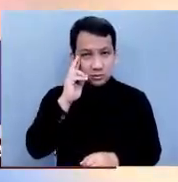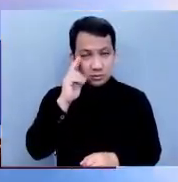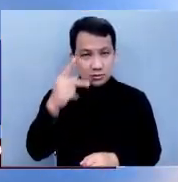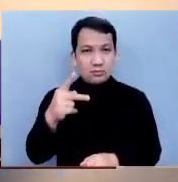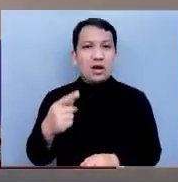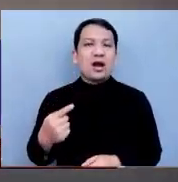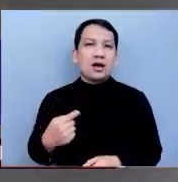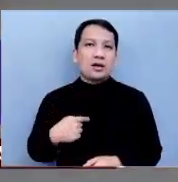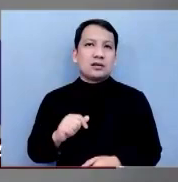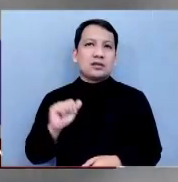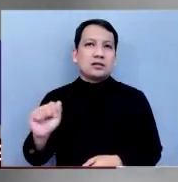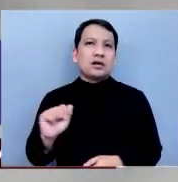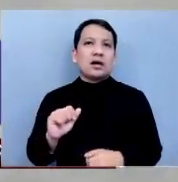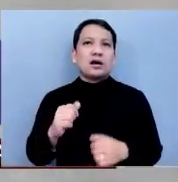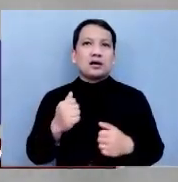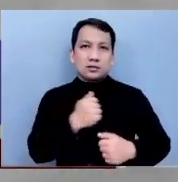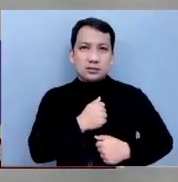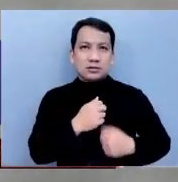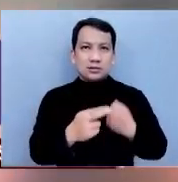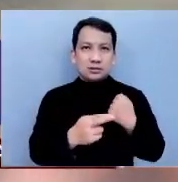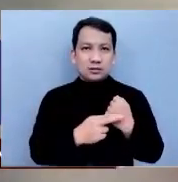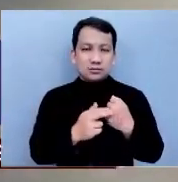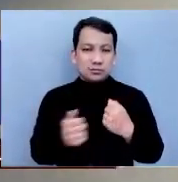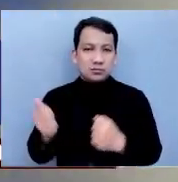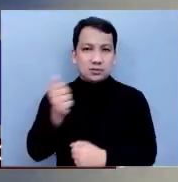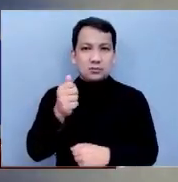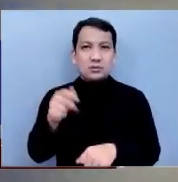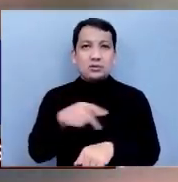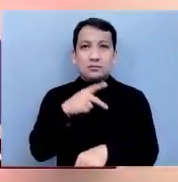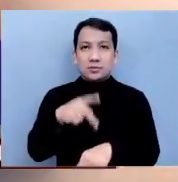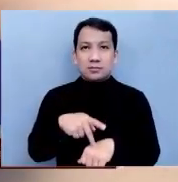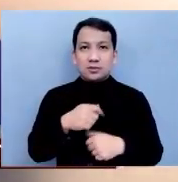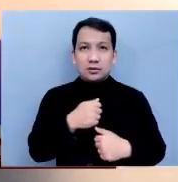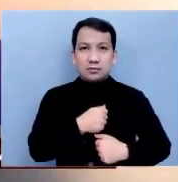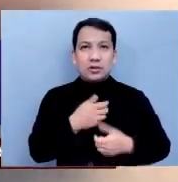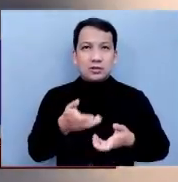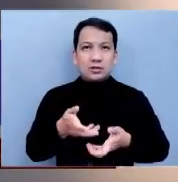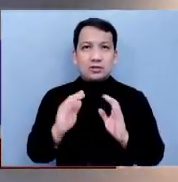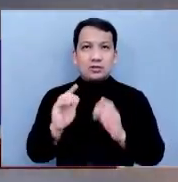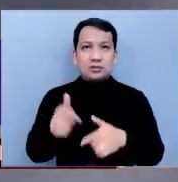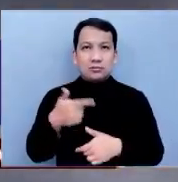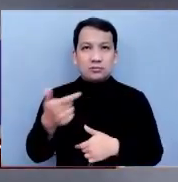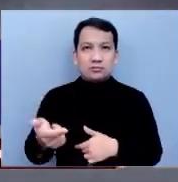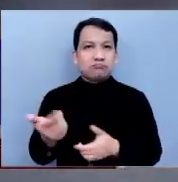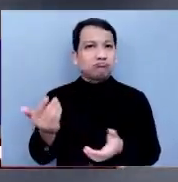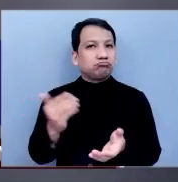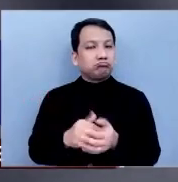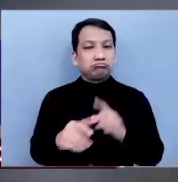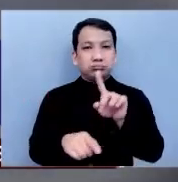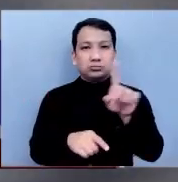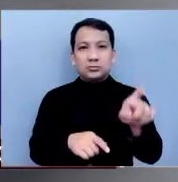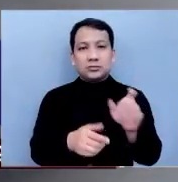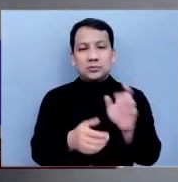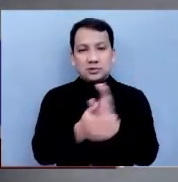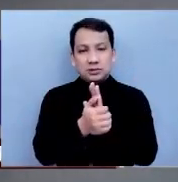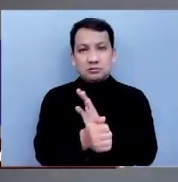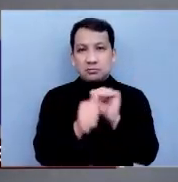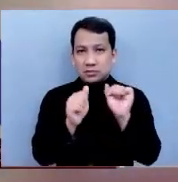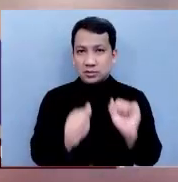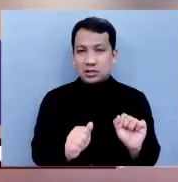raw kasi siyang reservist captain ng Philippine Army, kaya pinayagan siya. So again, tinanong natin sa eksperto, sabi